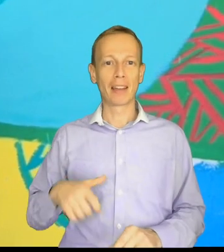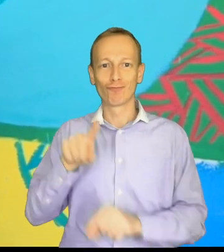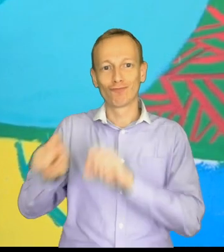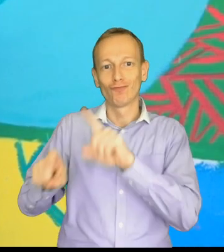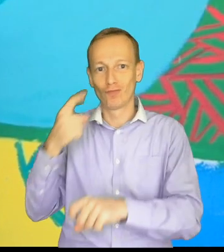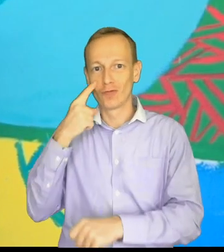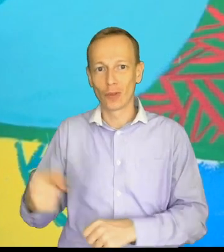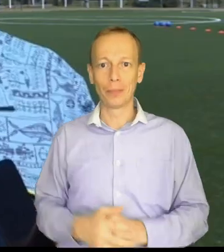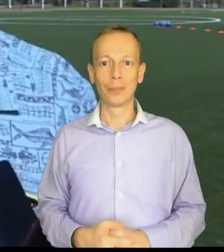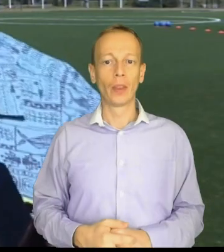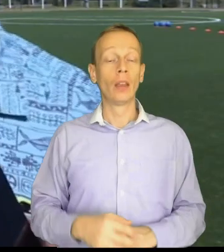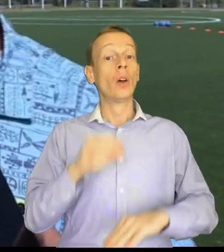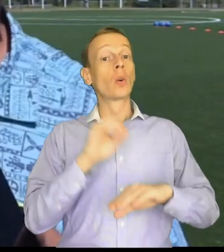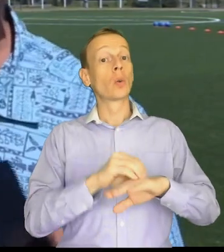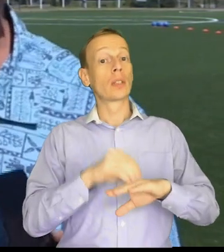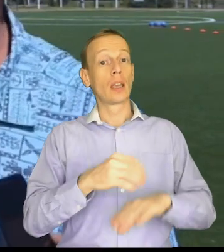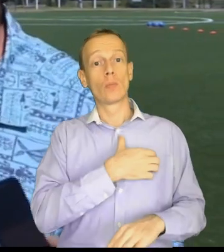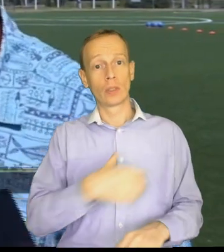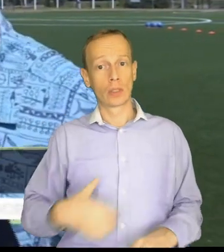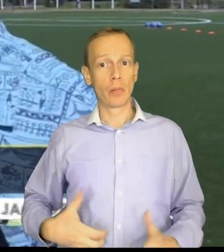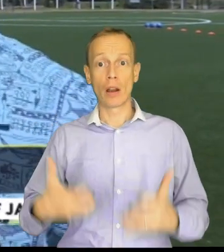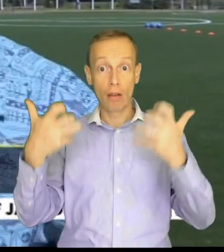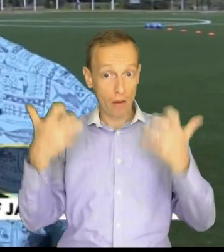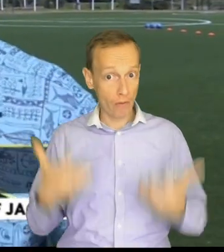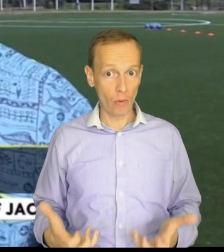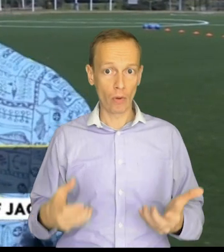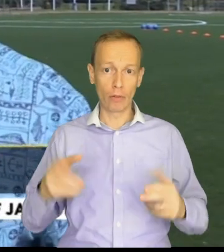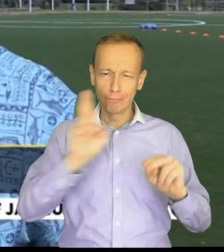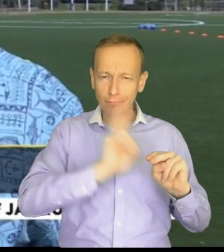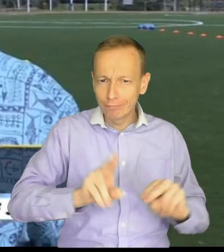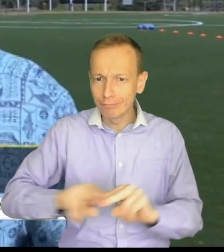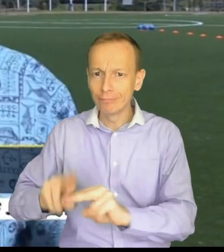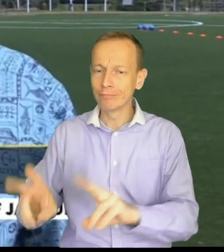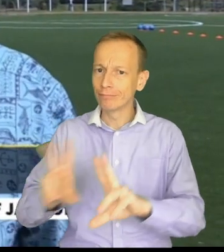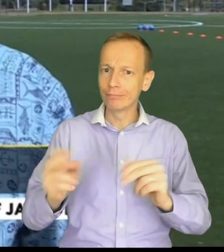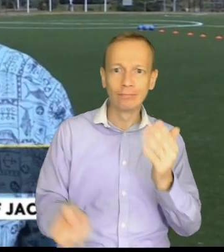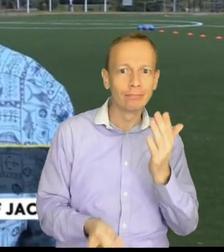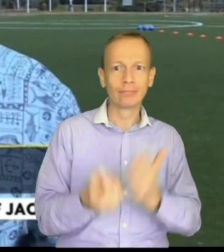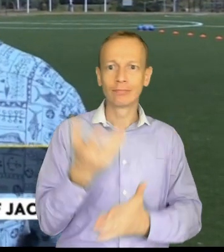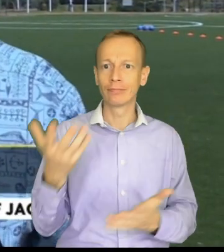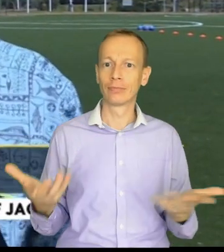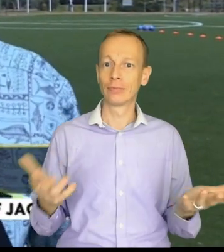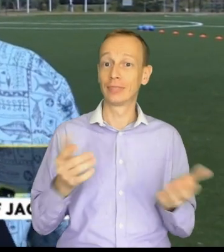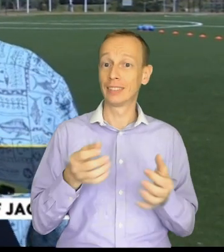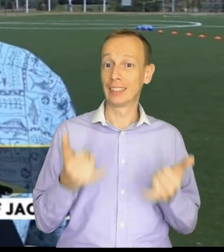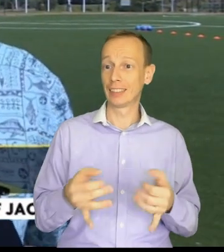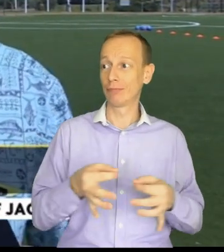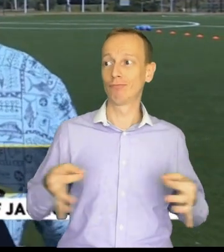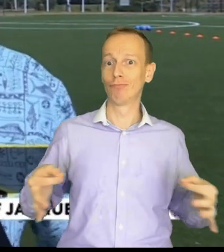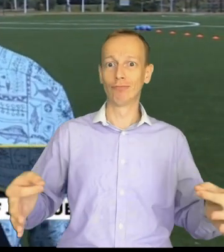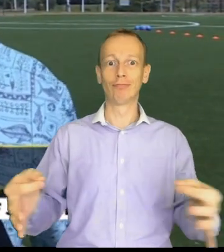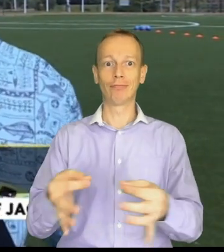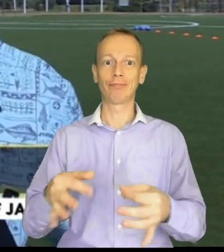Tehetia. Le conseil municipal s'est inscrit dans la volonté de rénover complètement cette structure